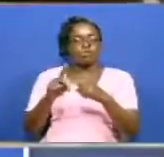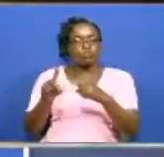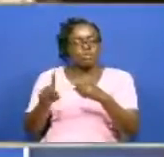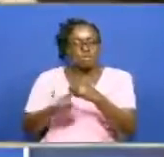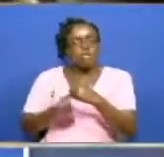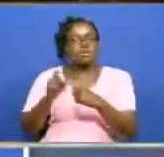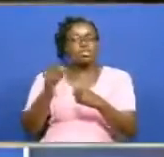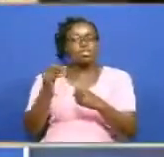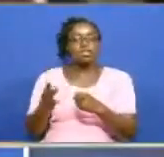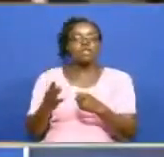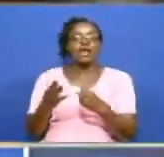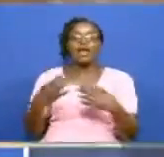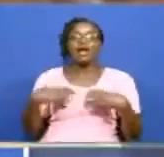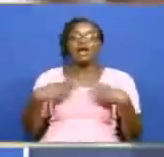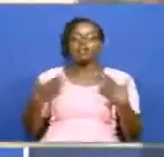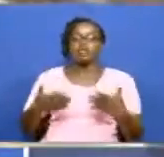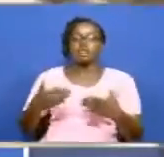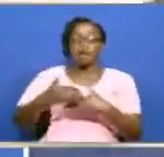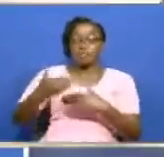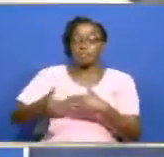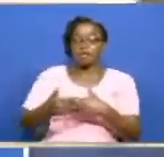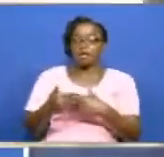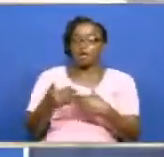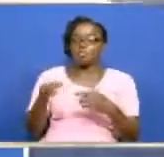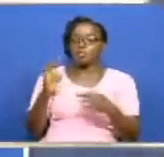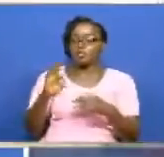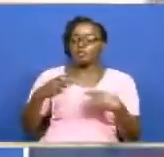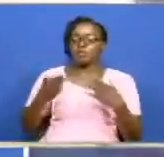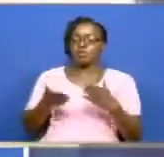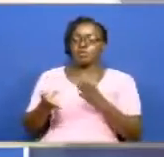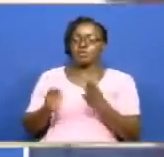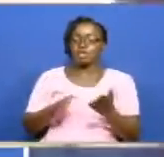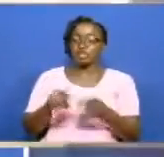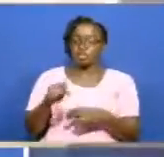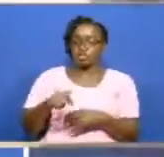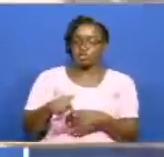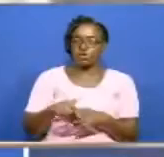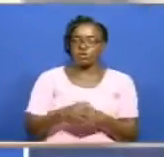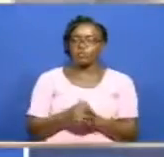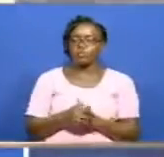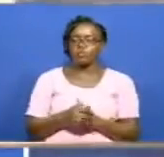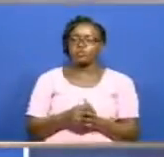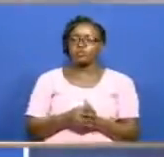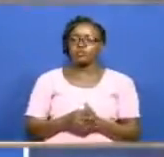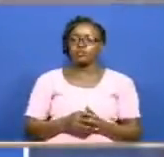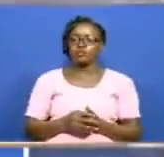watatu zaidi kuaga dunia. Nancy Okware, Darubini ya Channel 1.